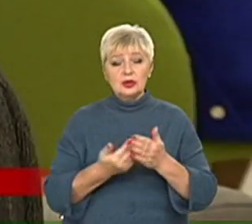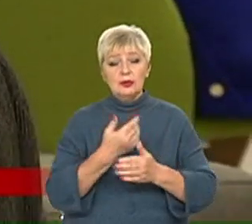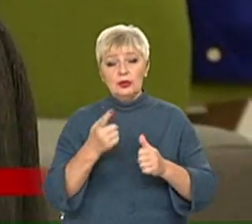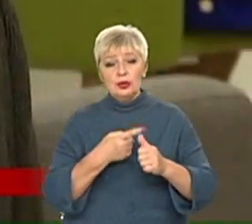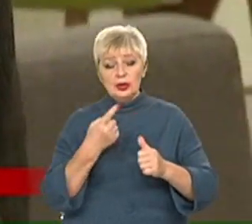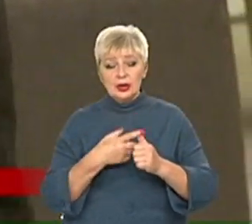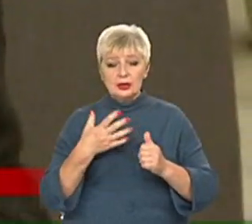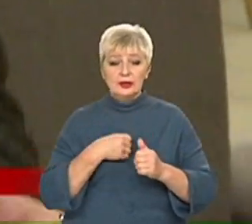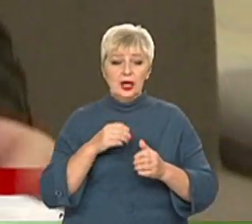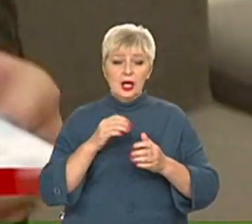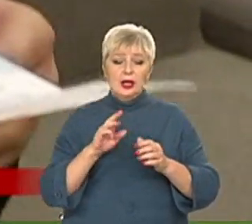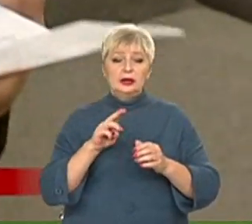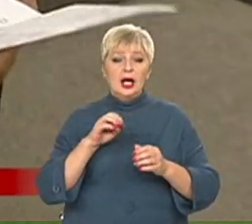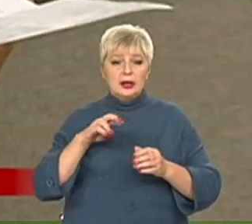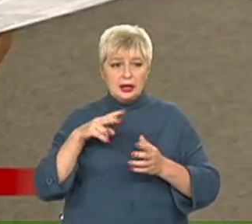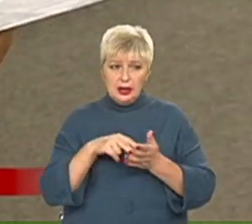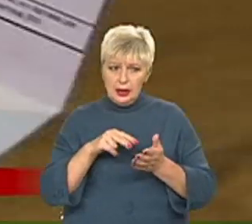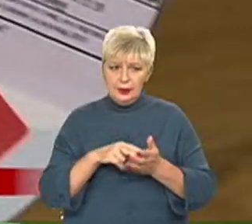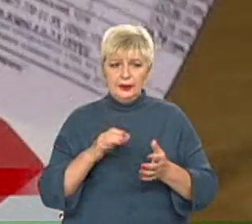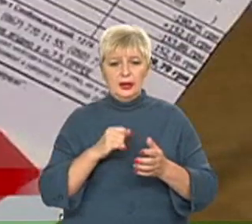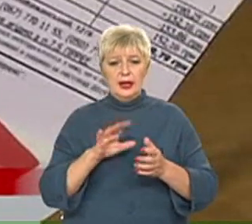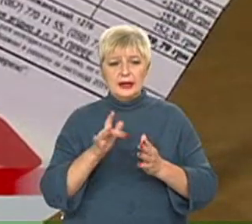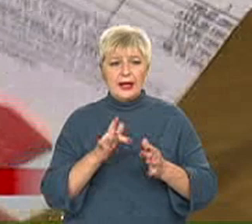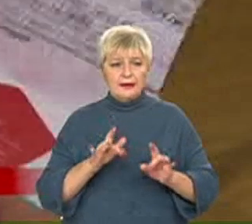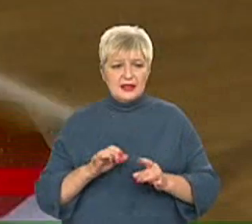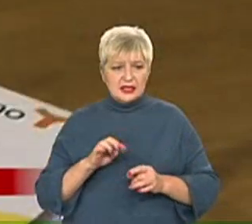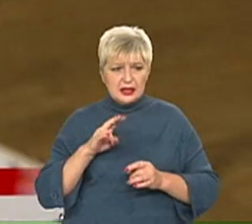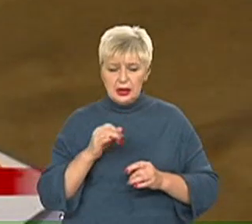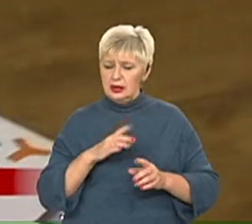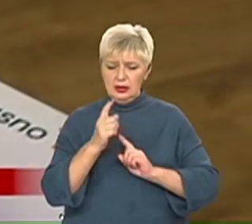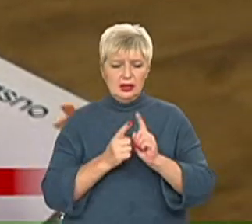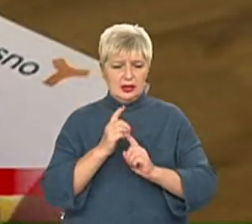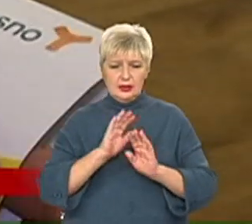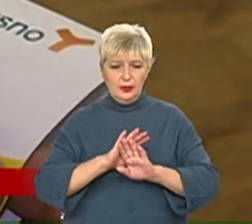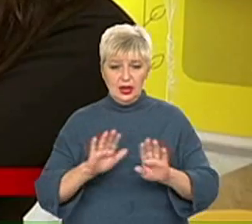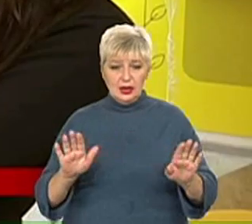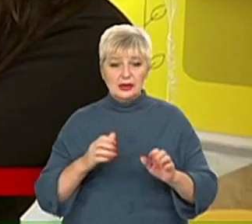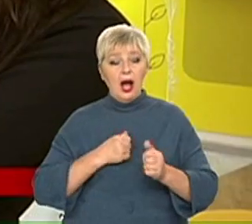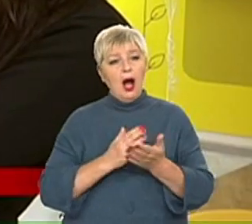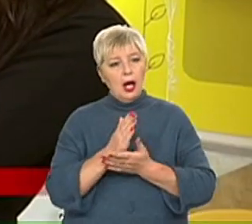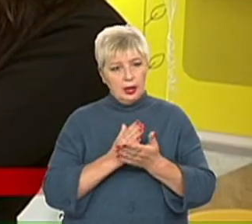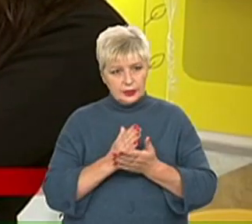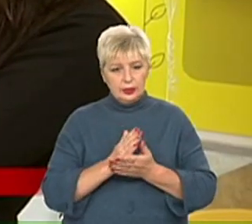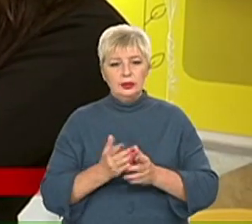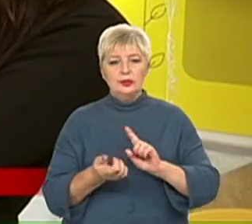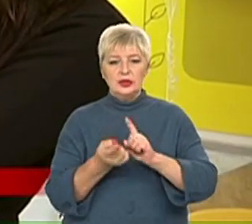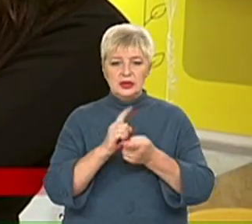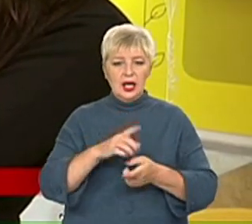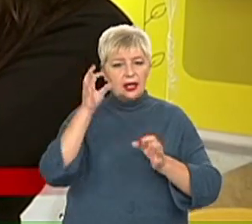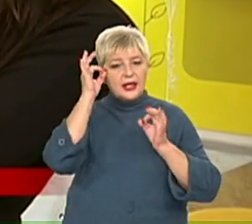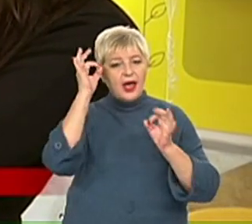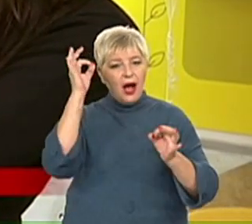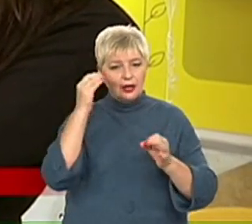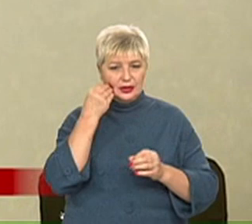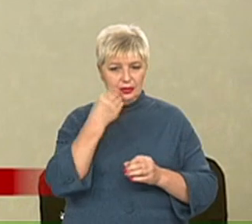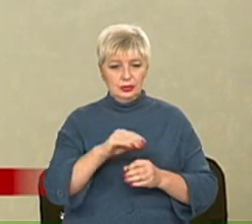Тарифів та реквізитів для сплати рахунків це не стосується. Вони залишаються незмінними. А ось обслуговування стане якіснішим,